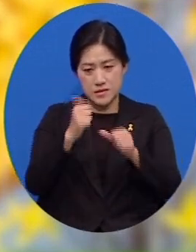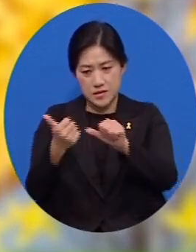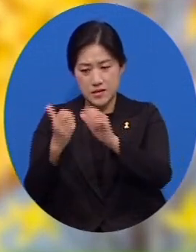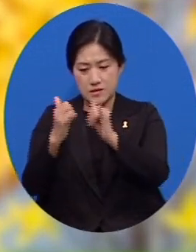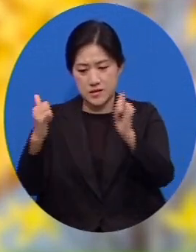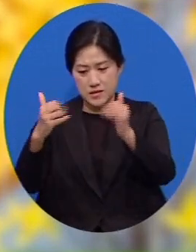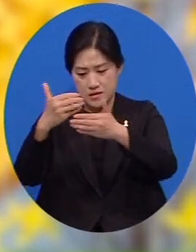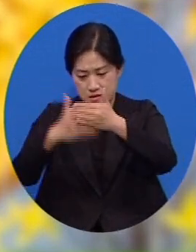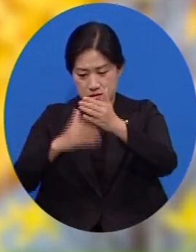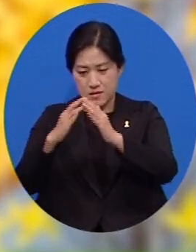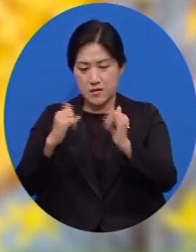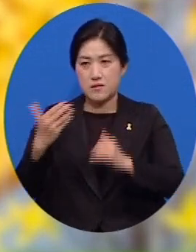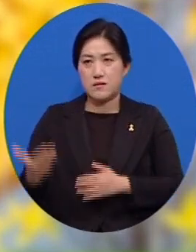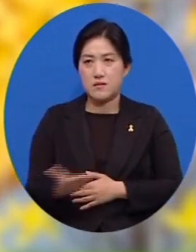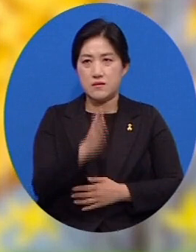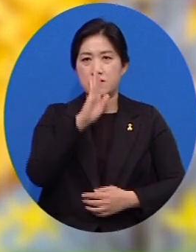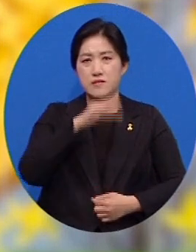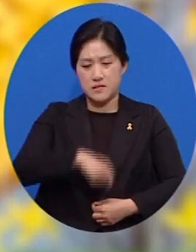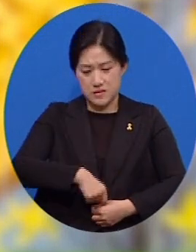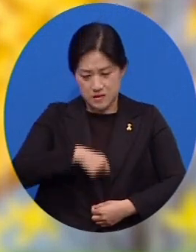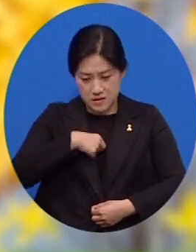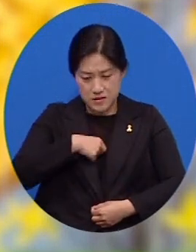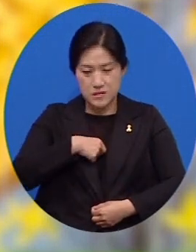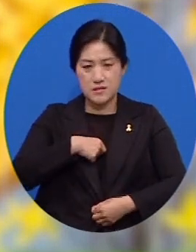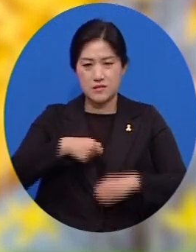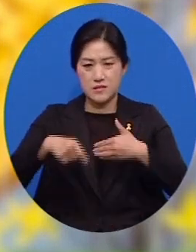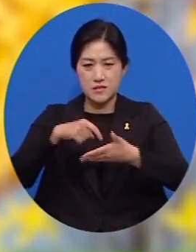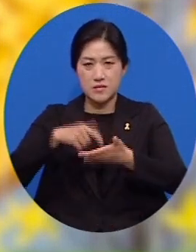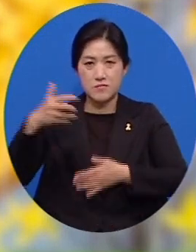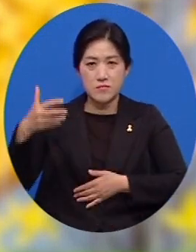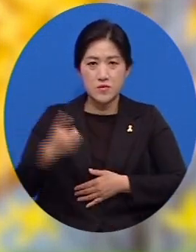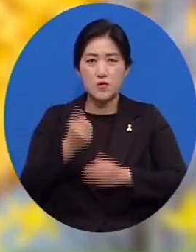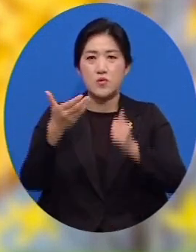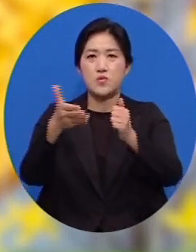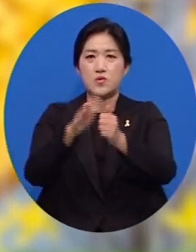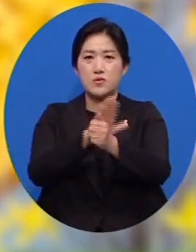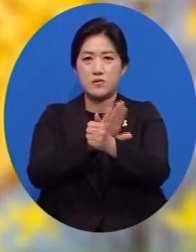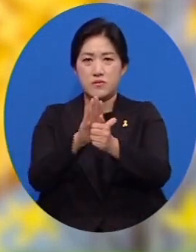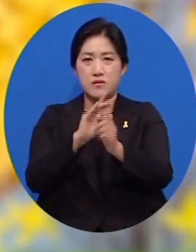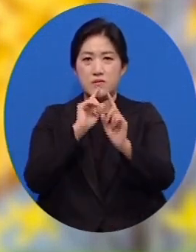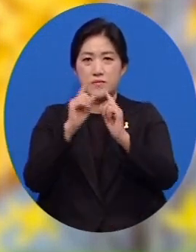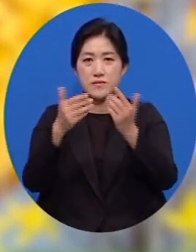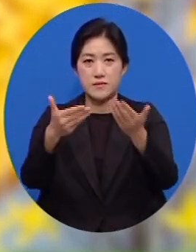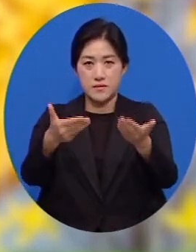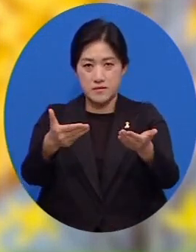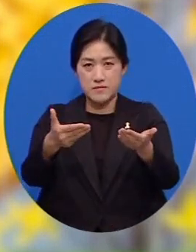가족분들께 진심으로 위로의 말씀을 드립니다.